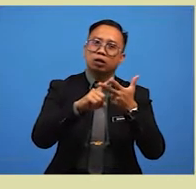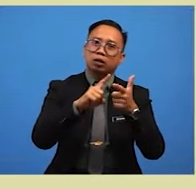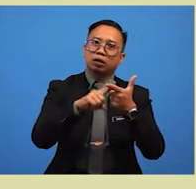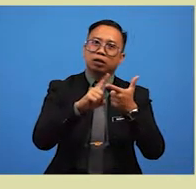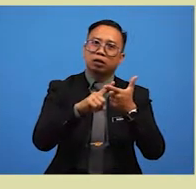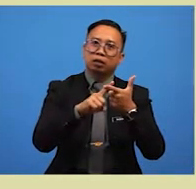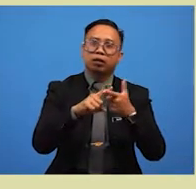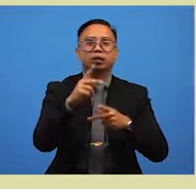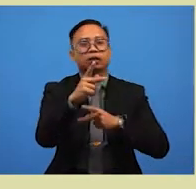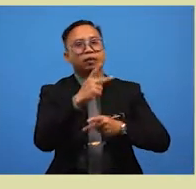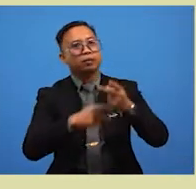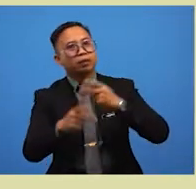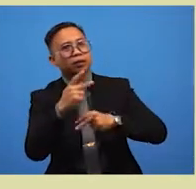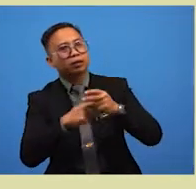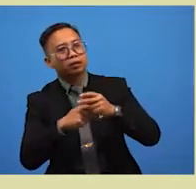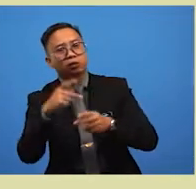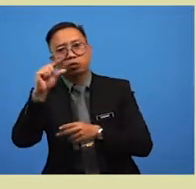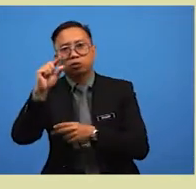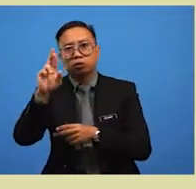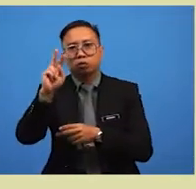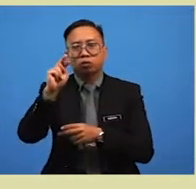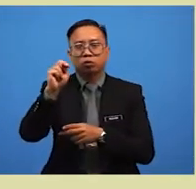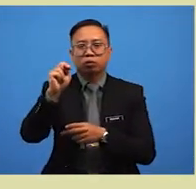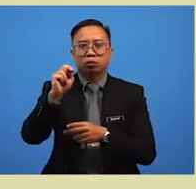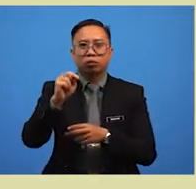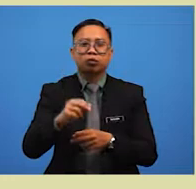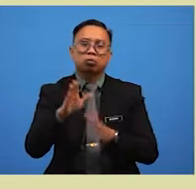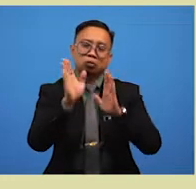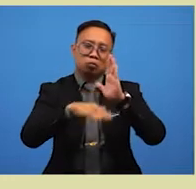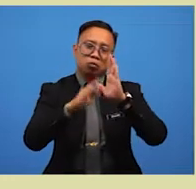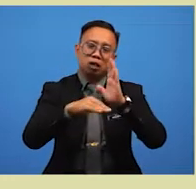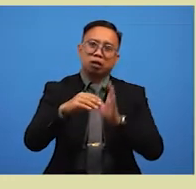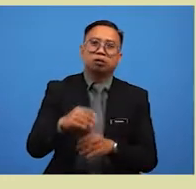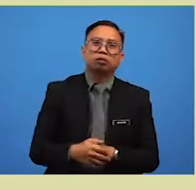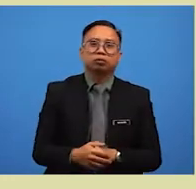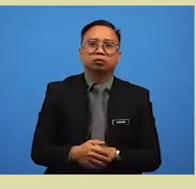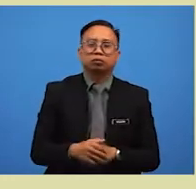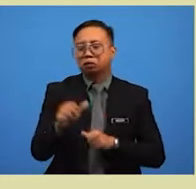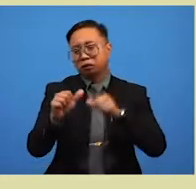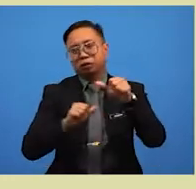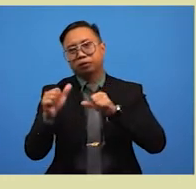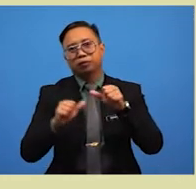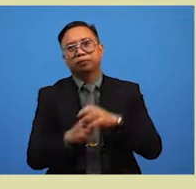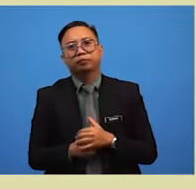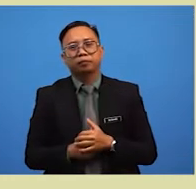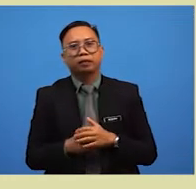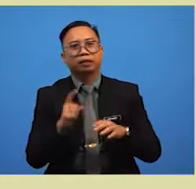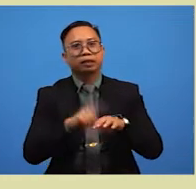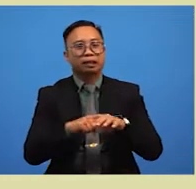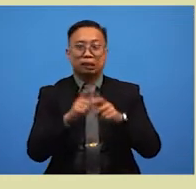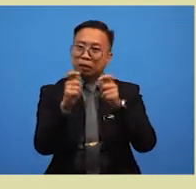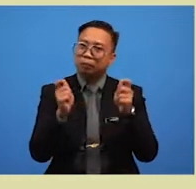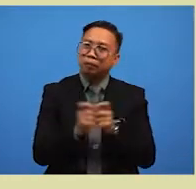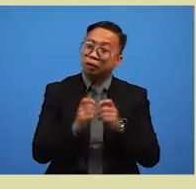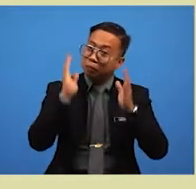kimia. Di kawasan gurun, luluh hawa kimia kurang dominan atau kurang aktif. Di kawasan